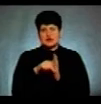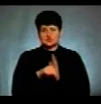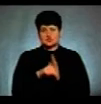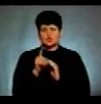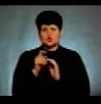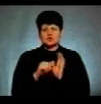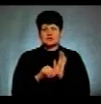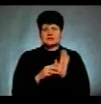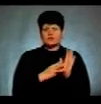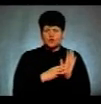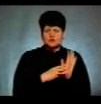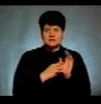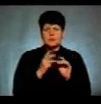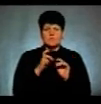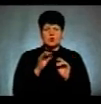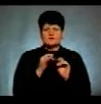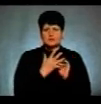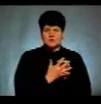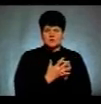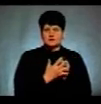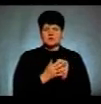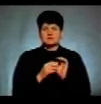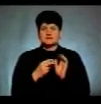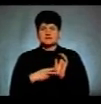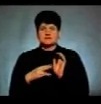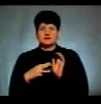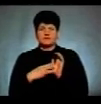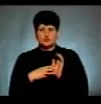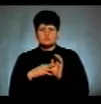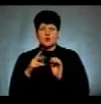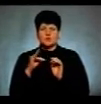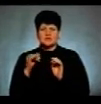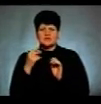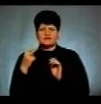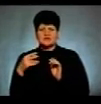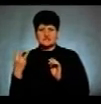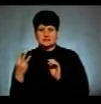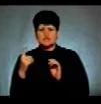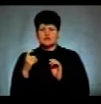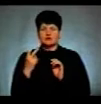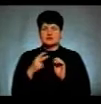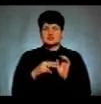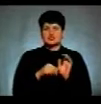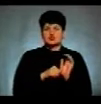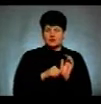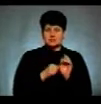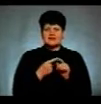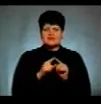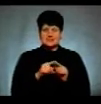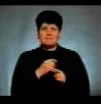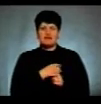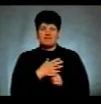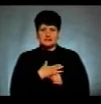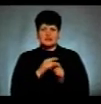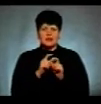саме 168-ма – це Бродівська 5, 78-ма – це Руська 23, а потім 126-ма. З тих приватних структур, які є зареєстровані